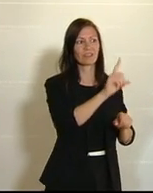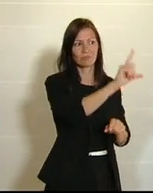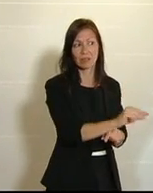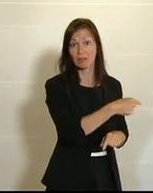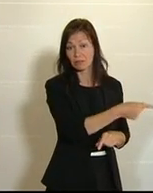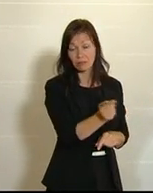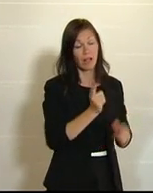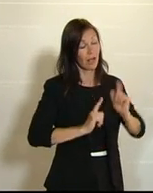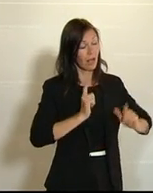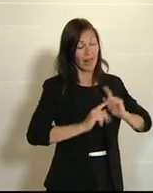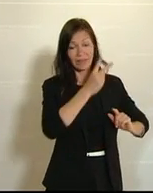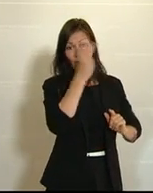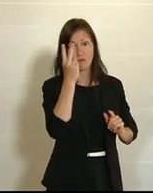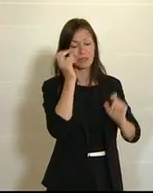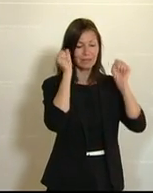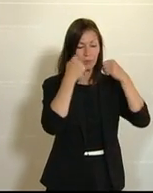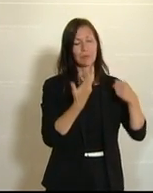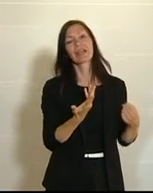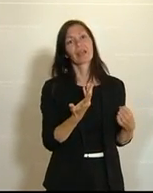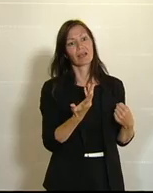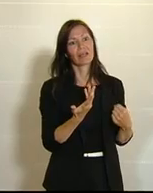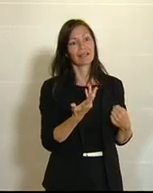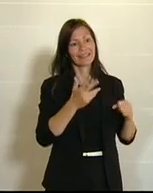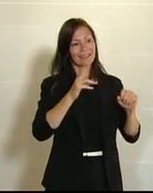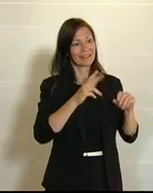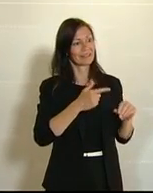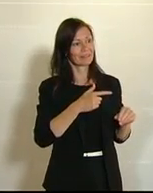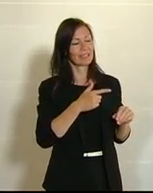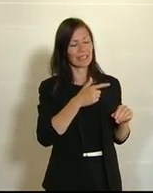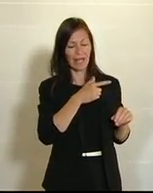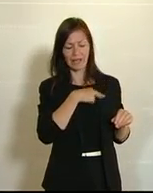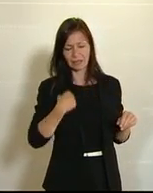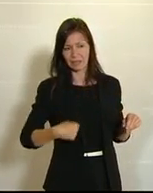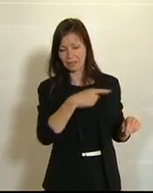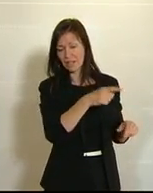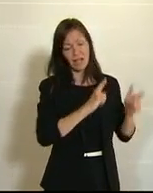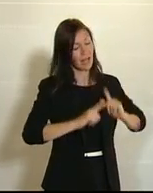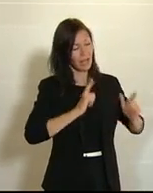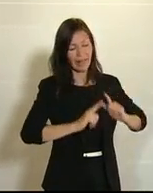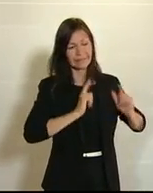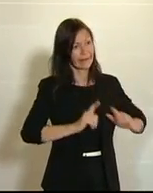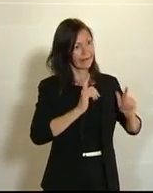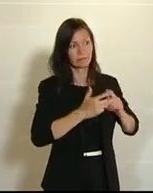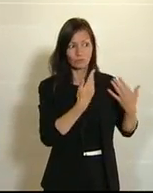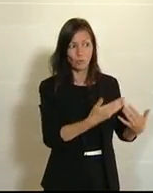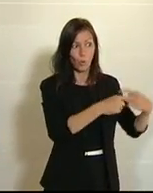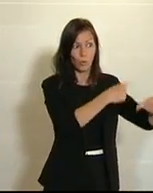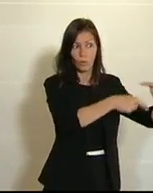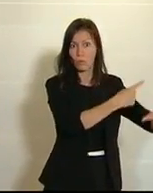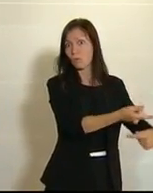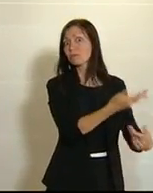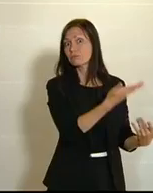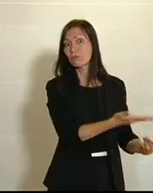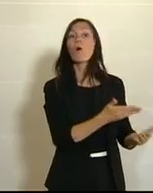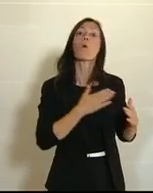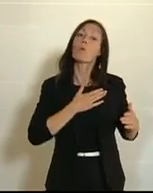traurige und unfassbar brutale Realität. Auch wenn die chinesische Regierung das Gegenteil behauptet, so gibt